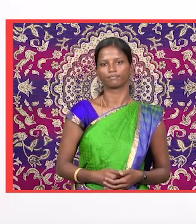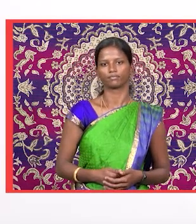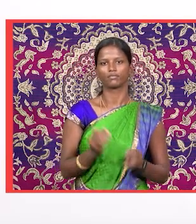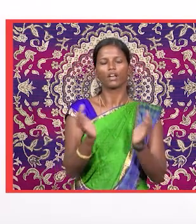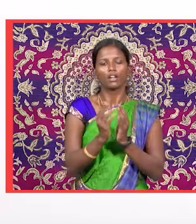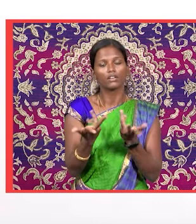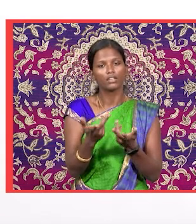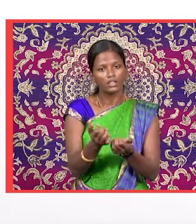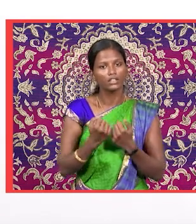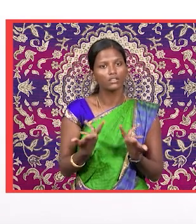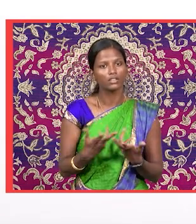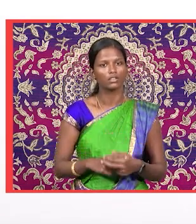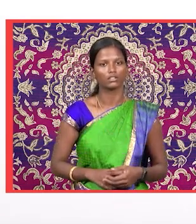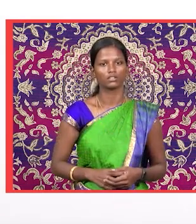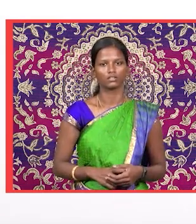அடக்க விலை எவ்வளோங்க?